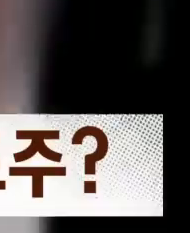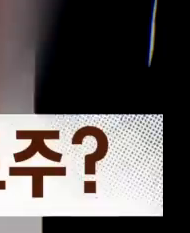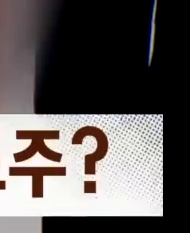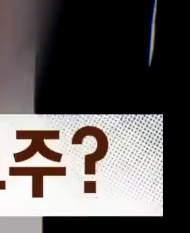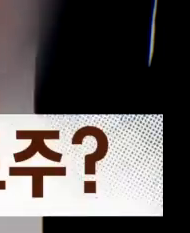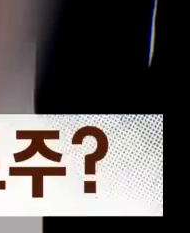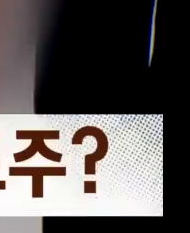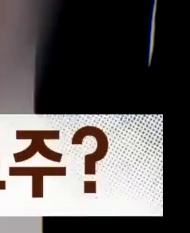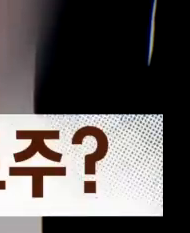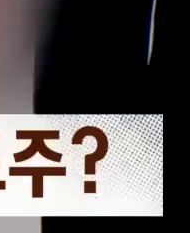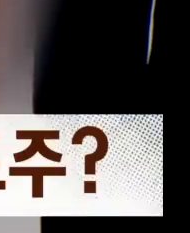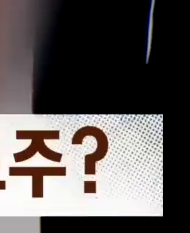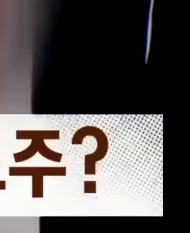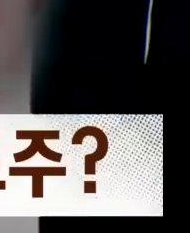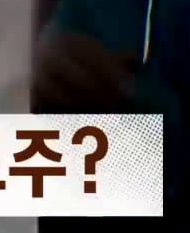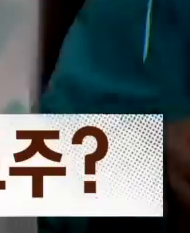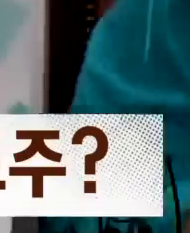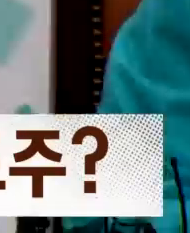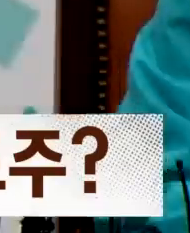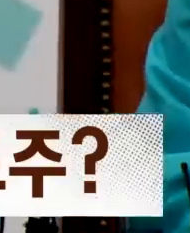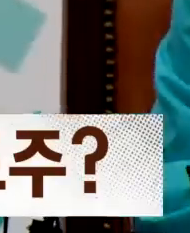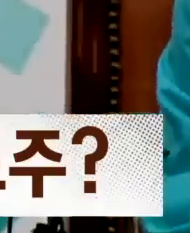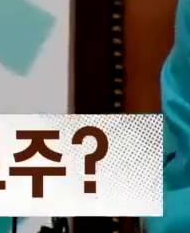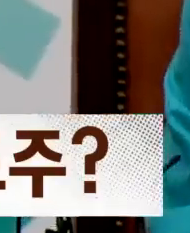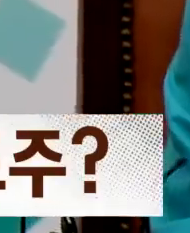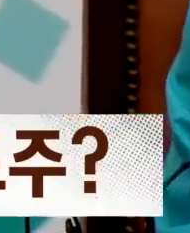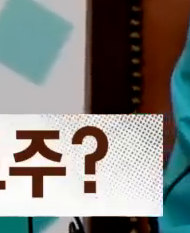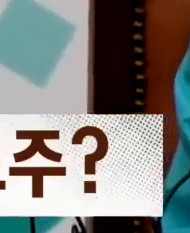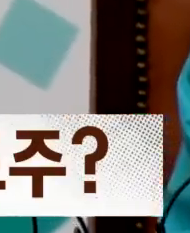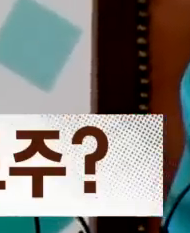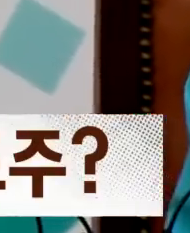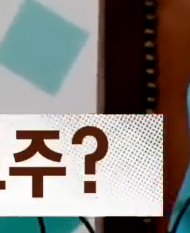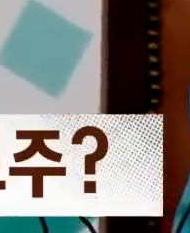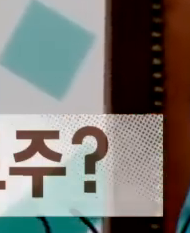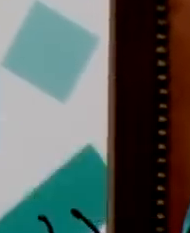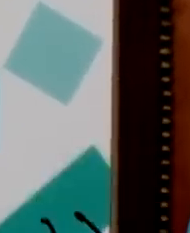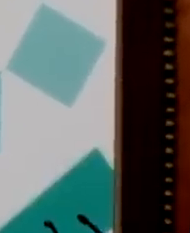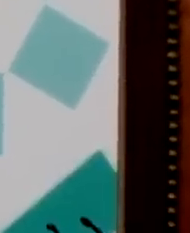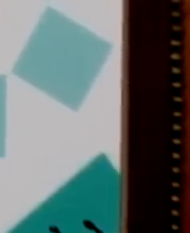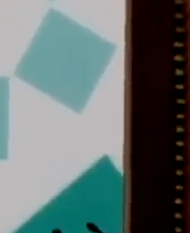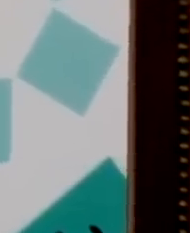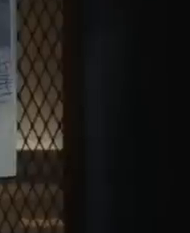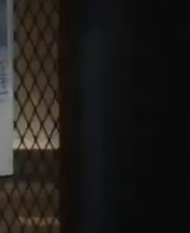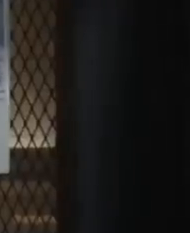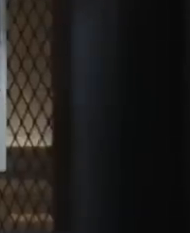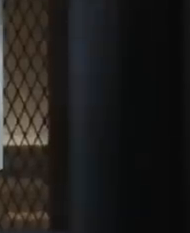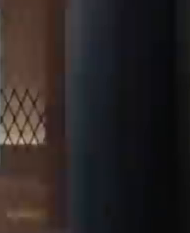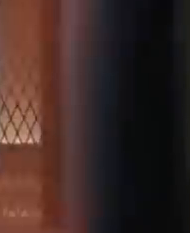도주했습니다. 차량 운전자는 대통령실 행정관으로 근무했던 변호사였습니다.